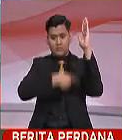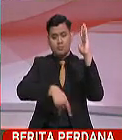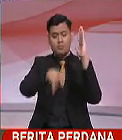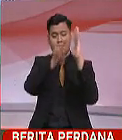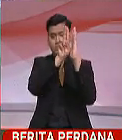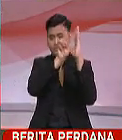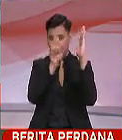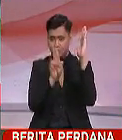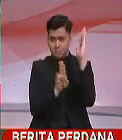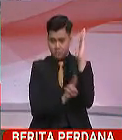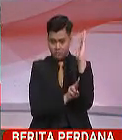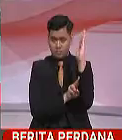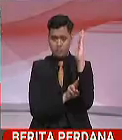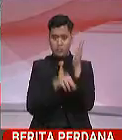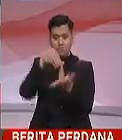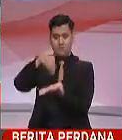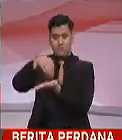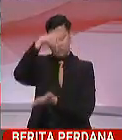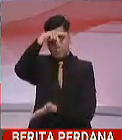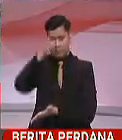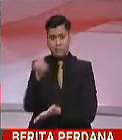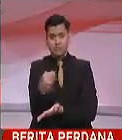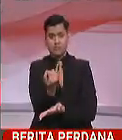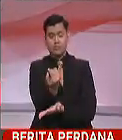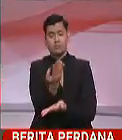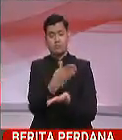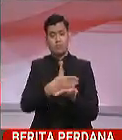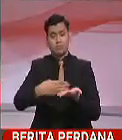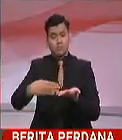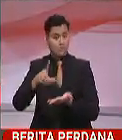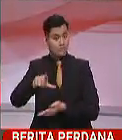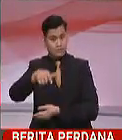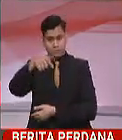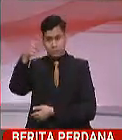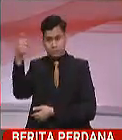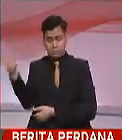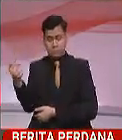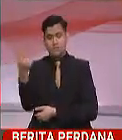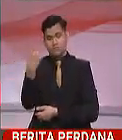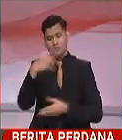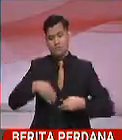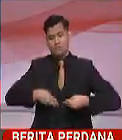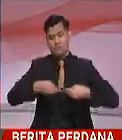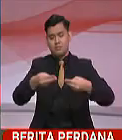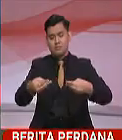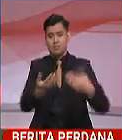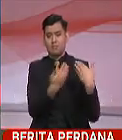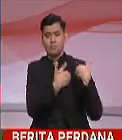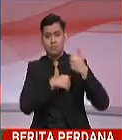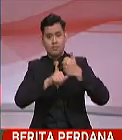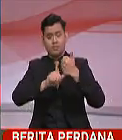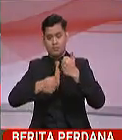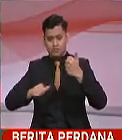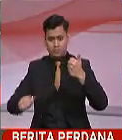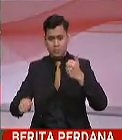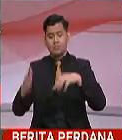di Putrajaya. Peruntukan baharu lain termasuk memberi kuasa kepada Ketua Pengarah Kesihatan mengambil langkah bagi mencegah dan mengawal penyakit berjangkit